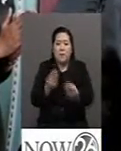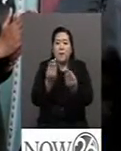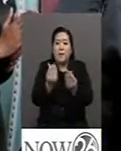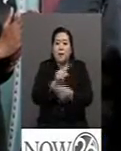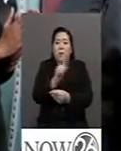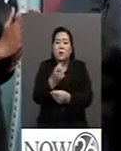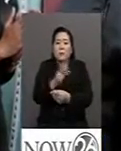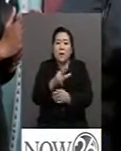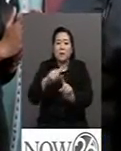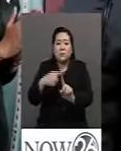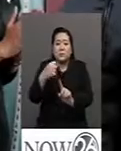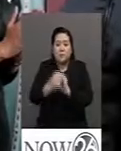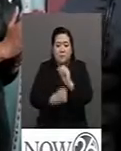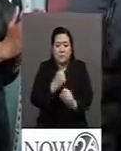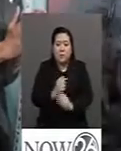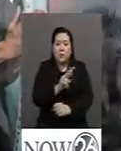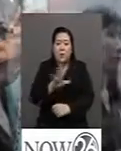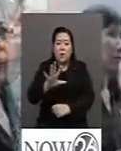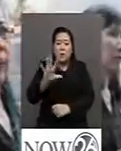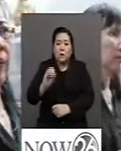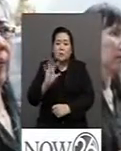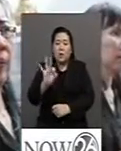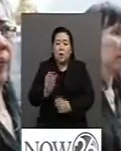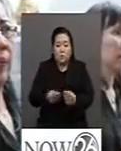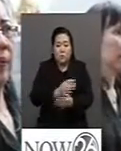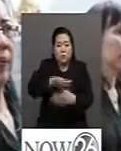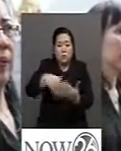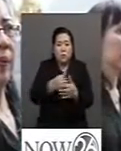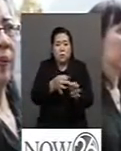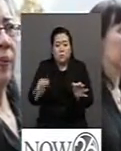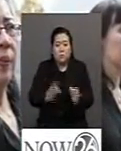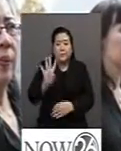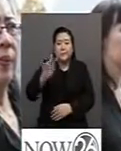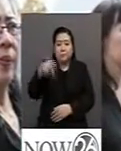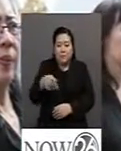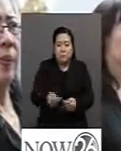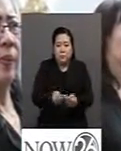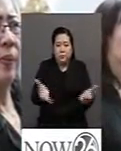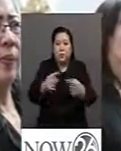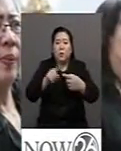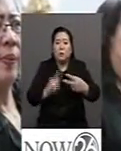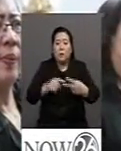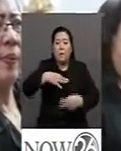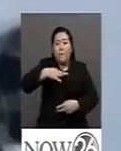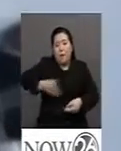คม2559จำนวน 4,000 ชิ้นนะครับและได้มอบผ้าถุงจำนวน